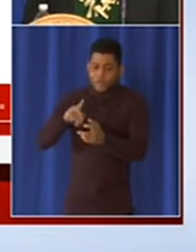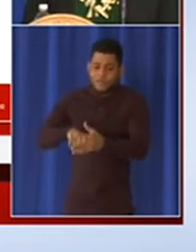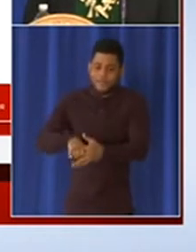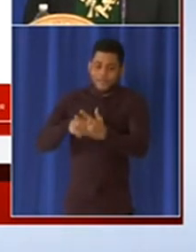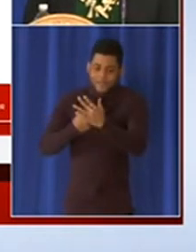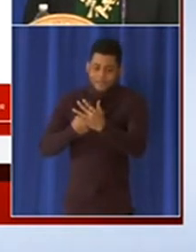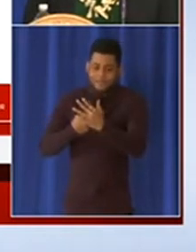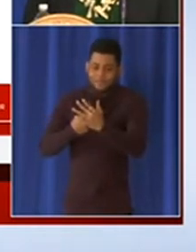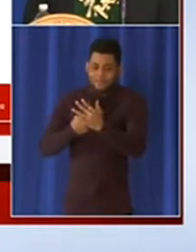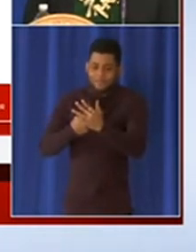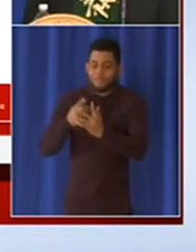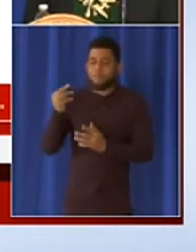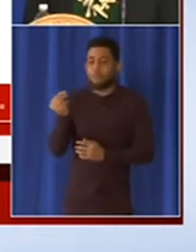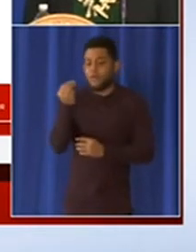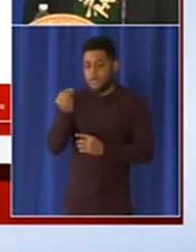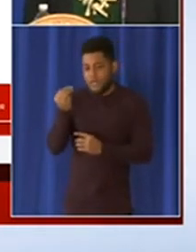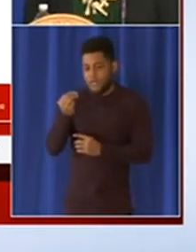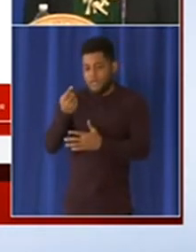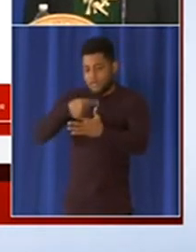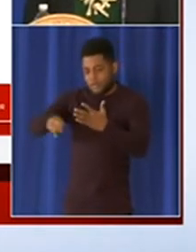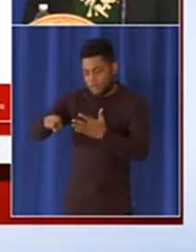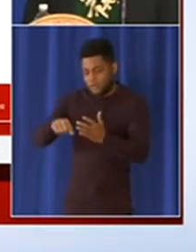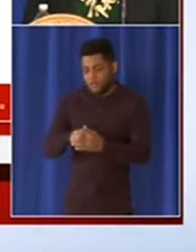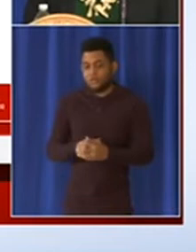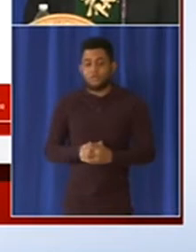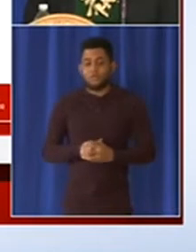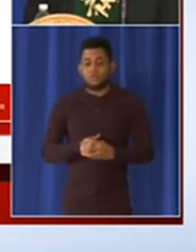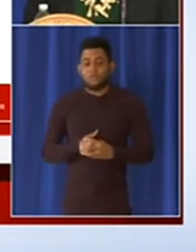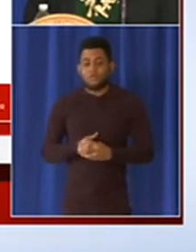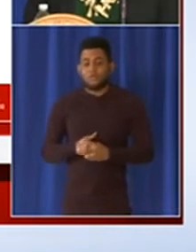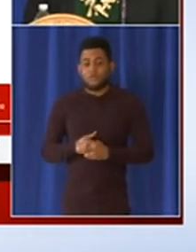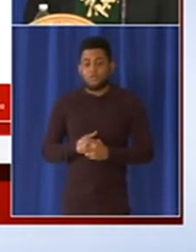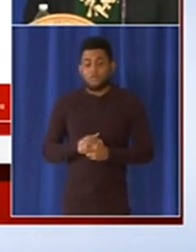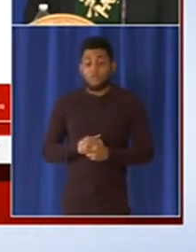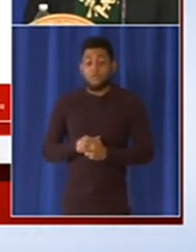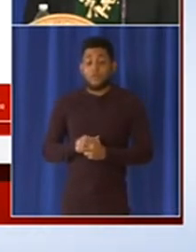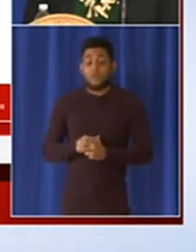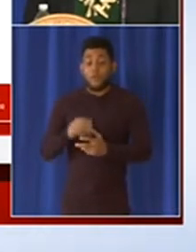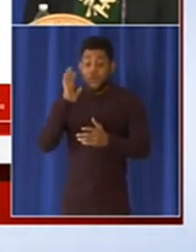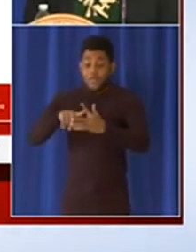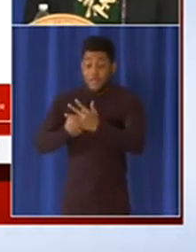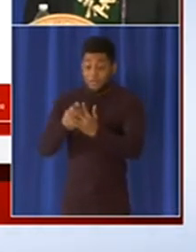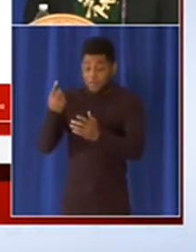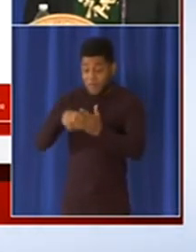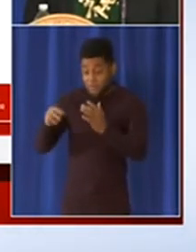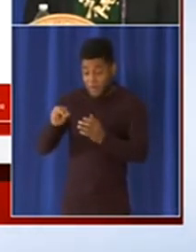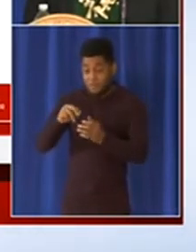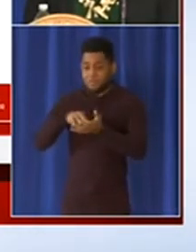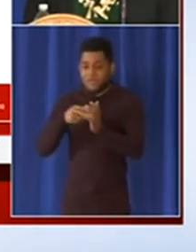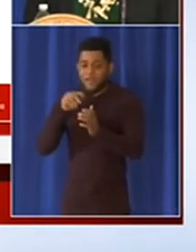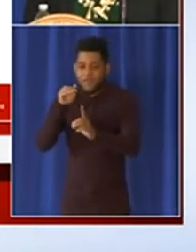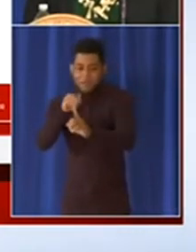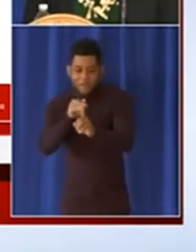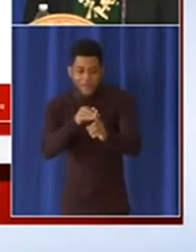en vigueur le samedi 15 janvier à 6 h du matin. C'est donc un rappel à nos résidents et visiteurs qu'un masque